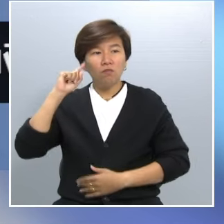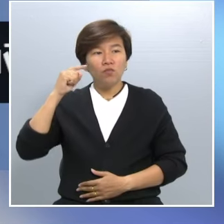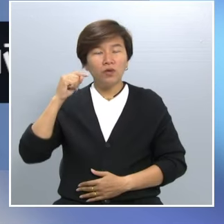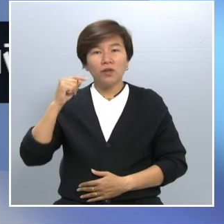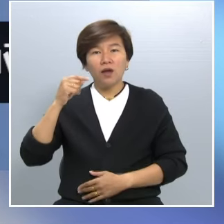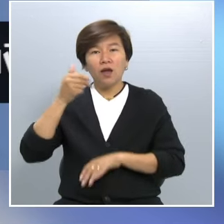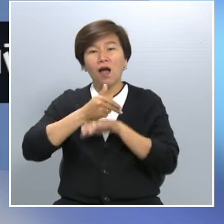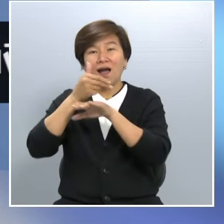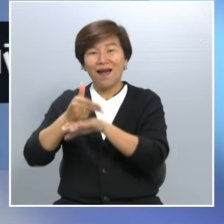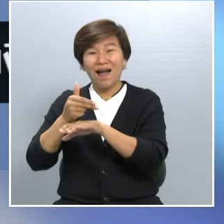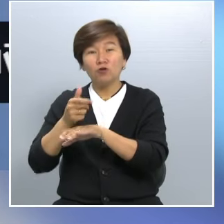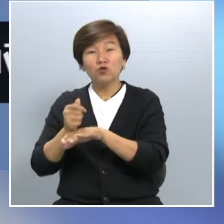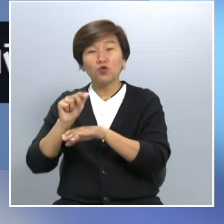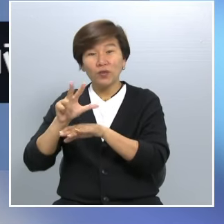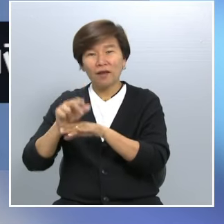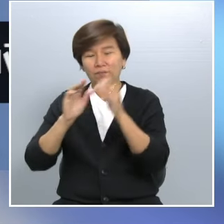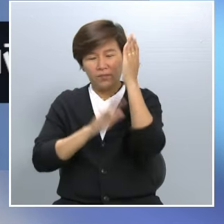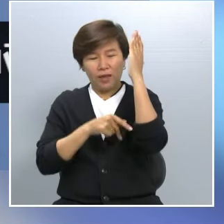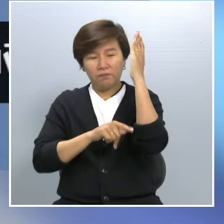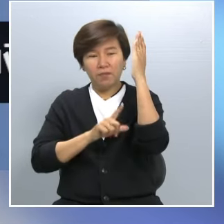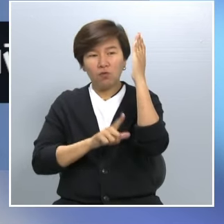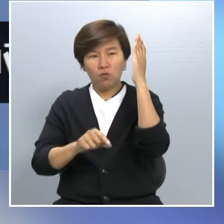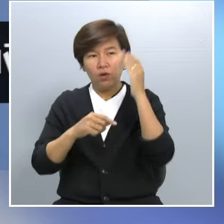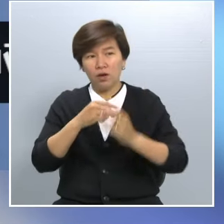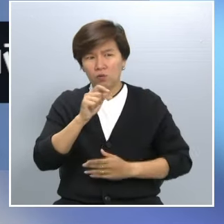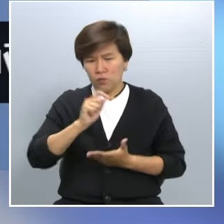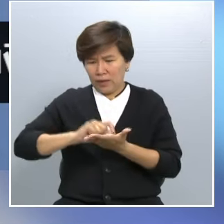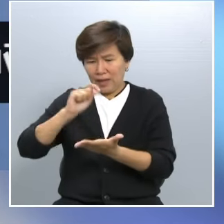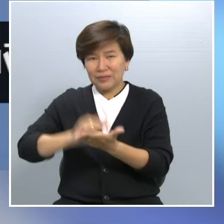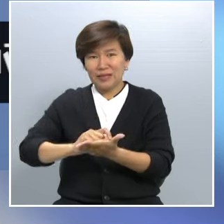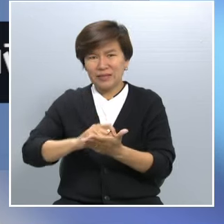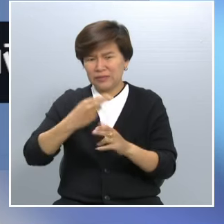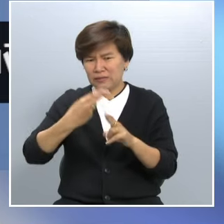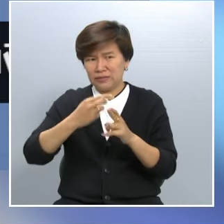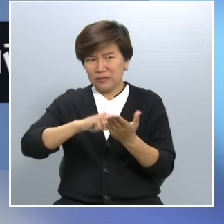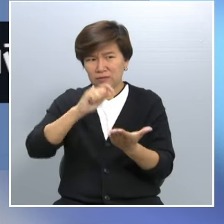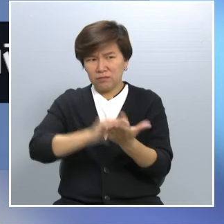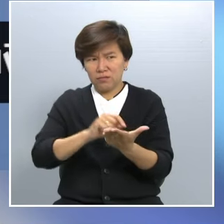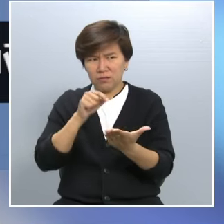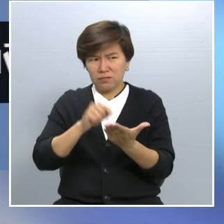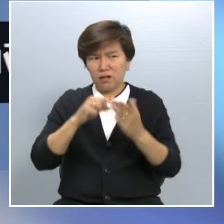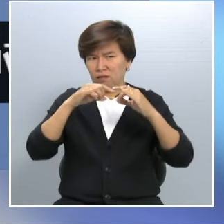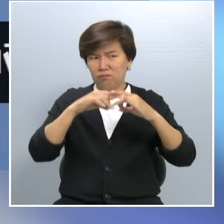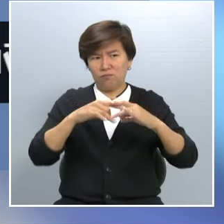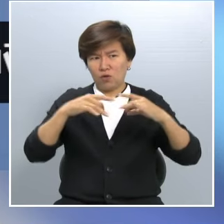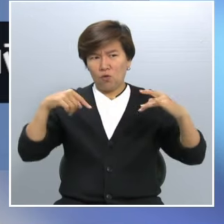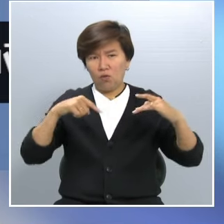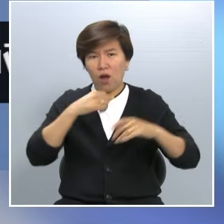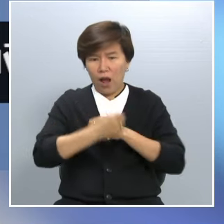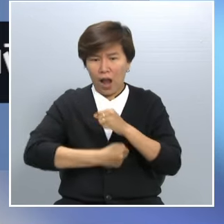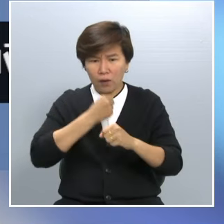ที่จังหวัดพัทลุงแล้วพอตรวจสอบลายมือลายเซ็นนะคะก็จะเห็นว่าลายเซ็นเนี่ยแตกต่างกันอายุก็ต่